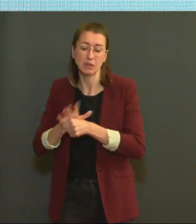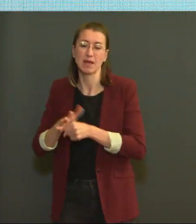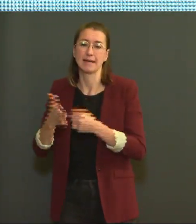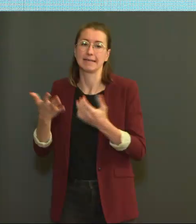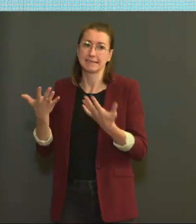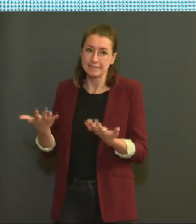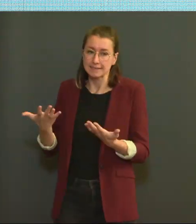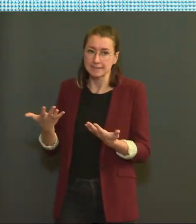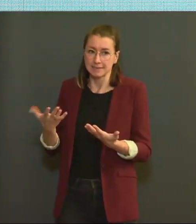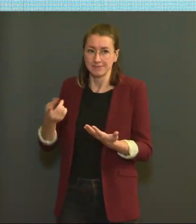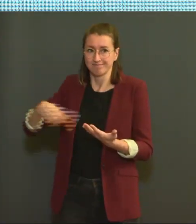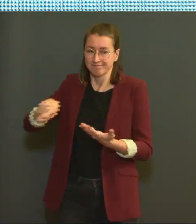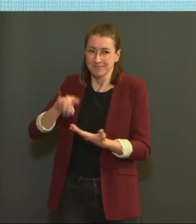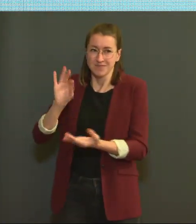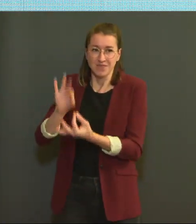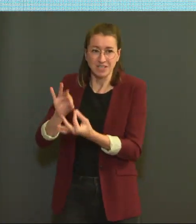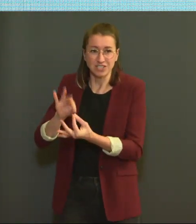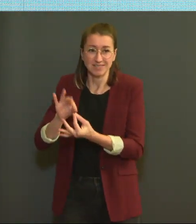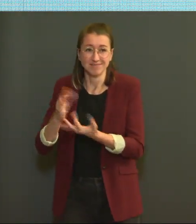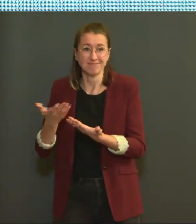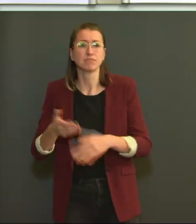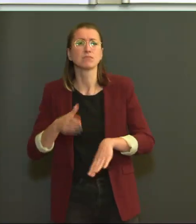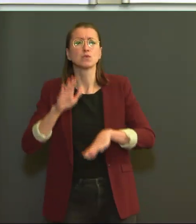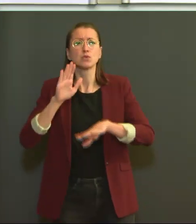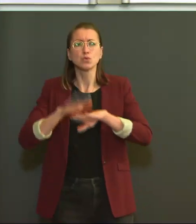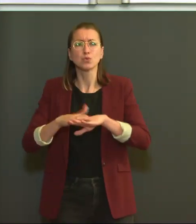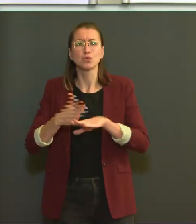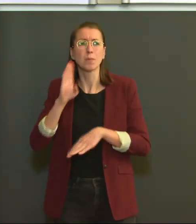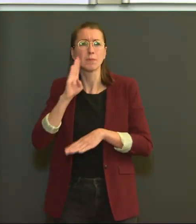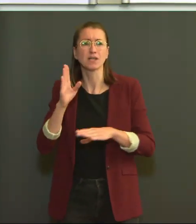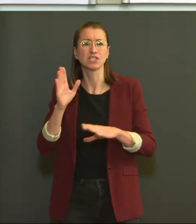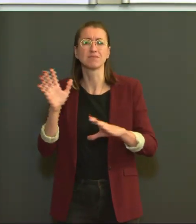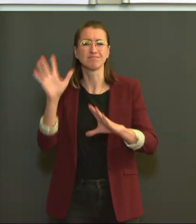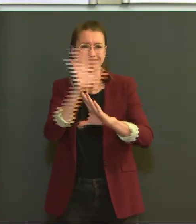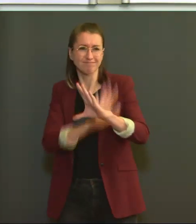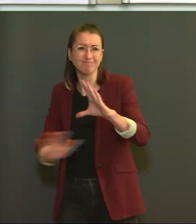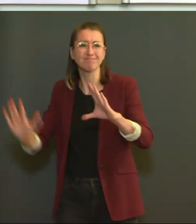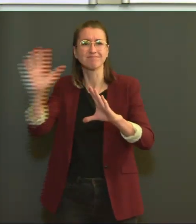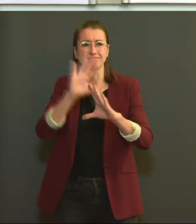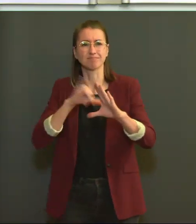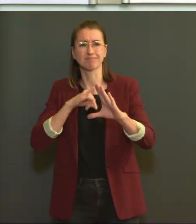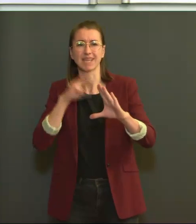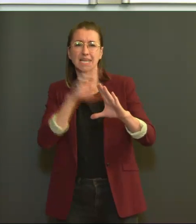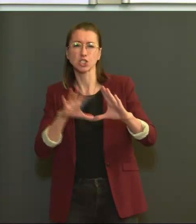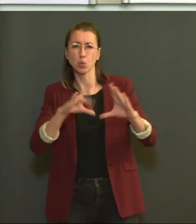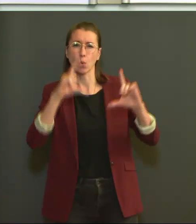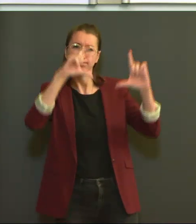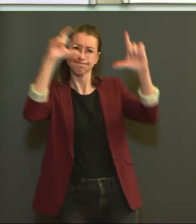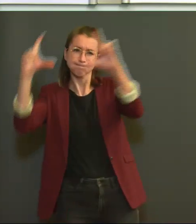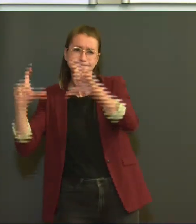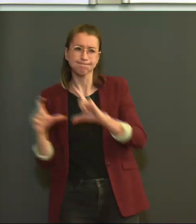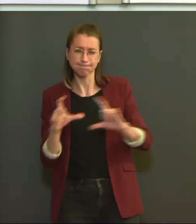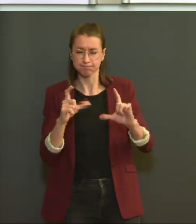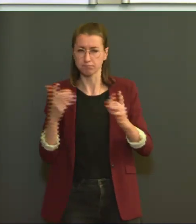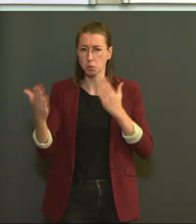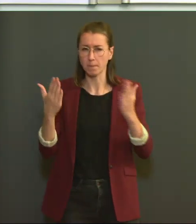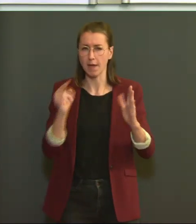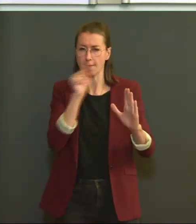En ce qui concerne les différences régionales, nous constatons que les